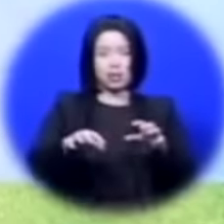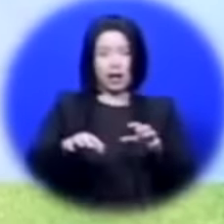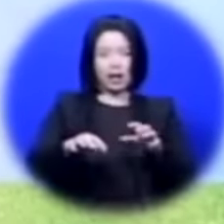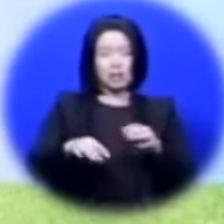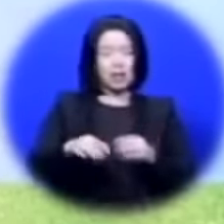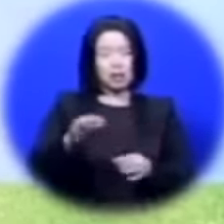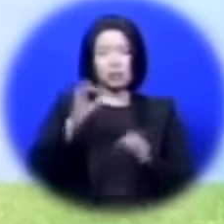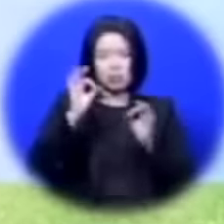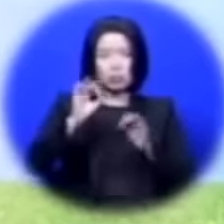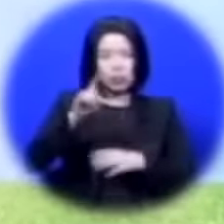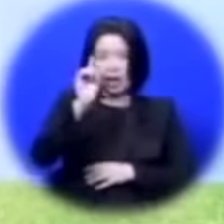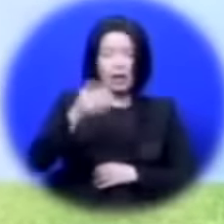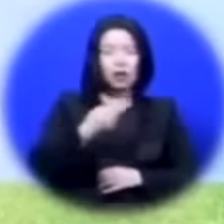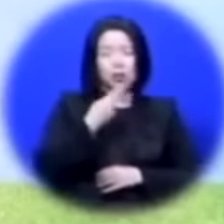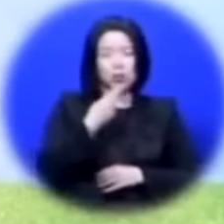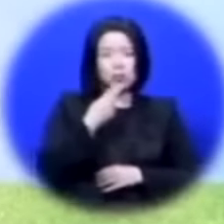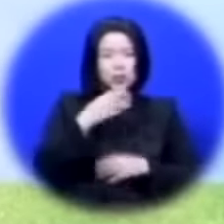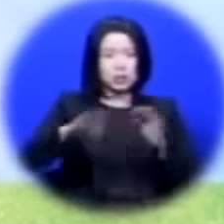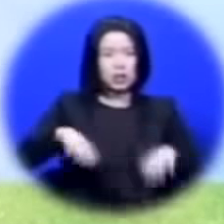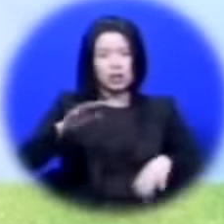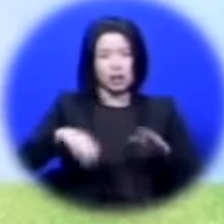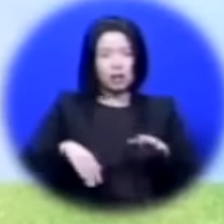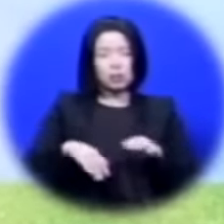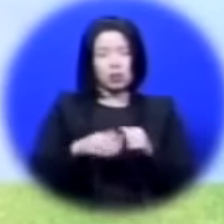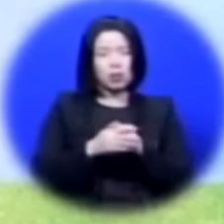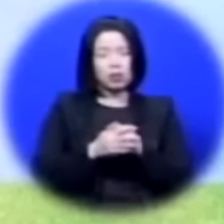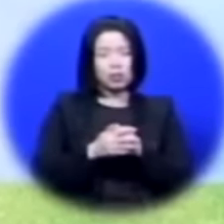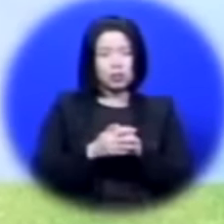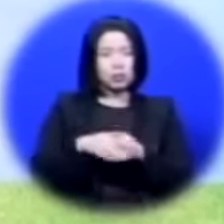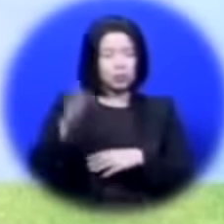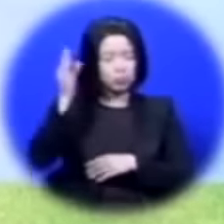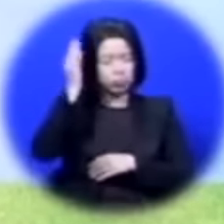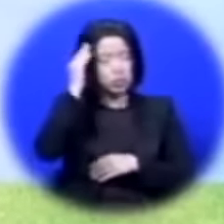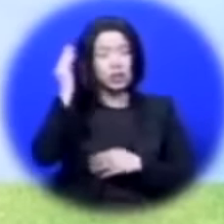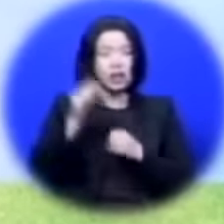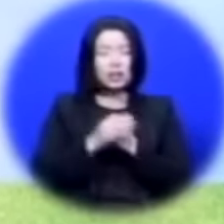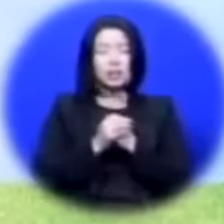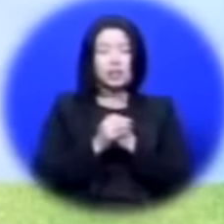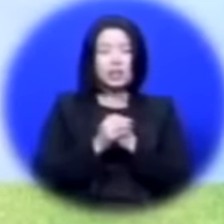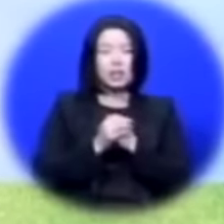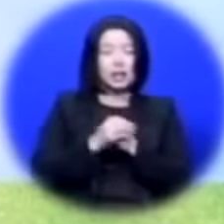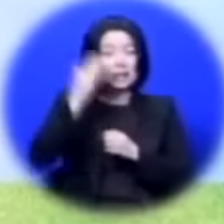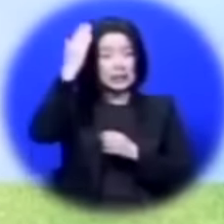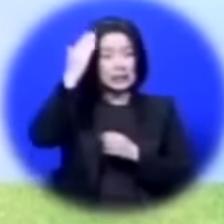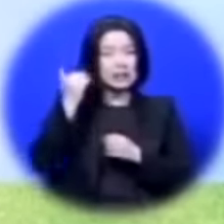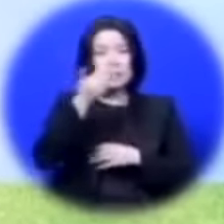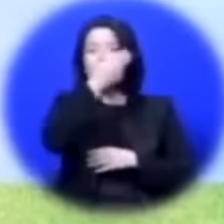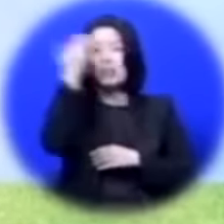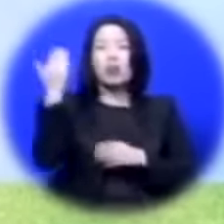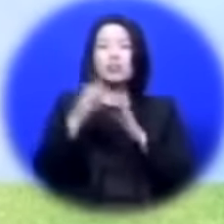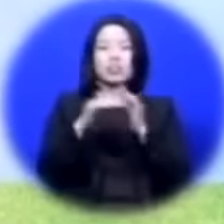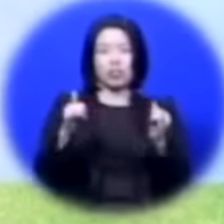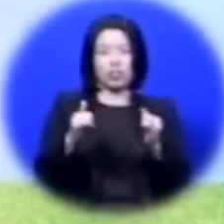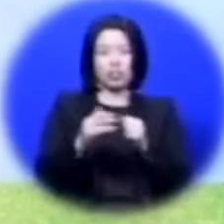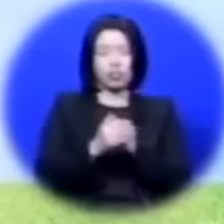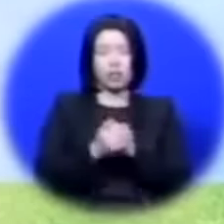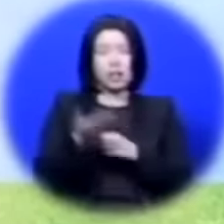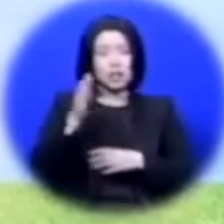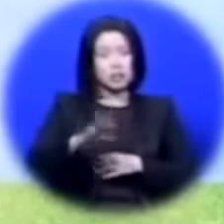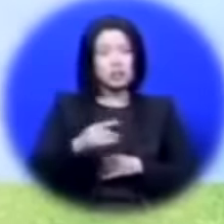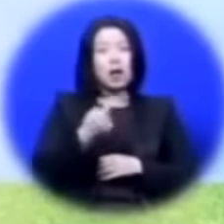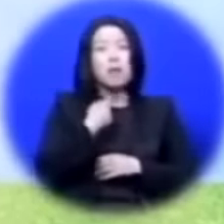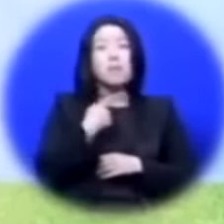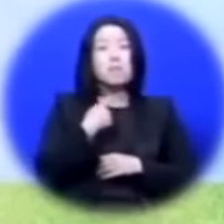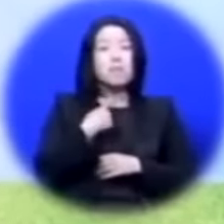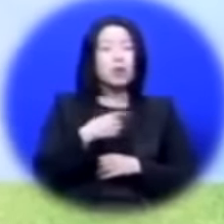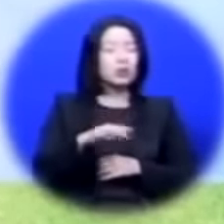그냥 그렇게 지내다 할 정도로 아주 무식한 그런 흑인 청년이었습니다 그런데 목소리